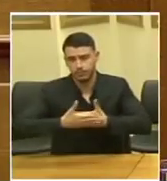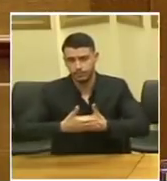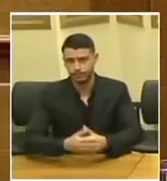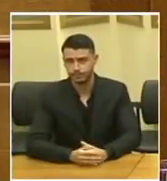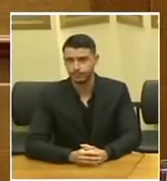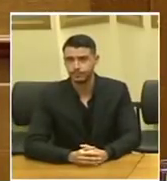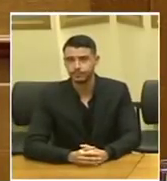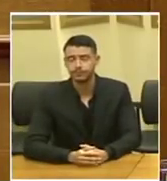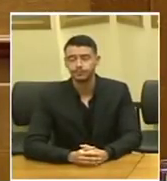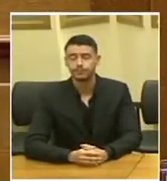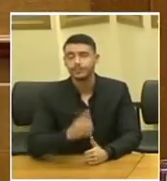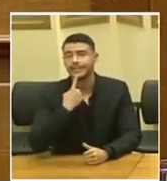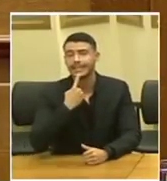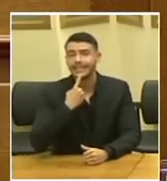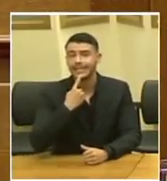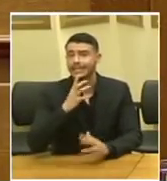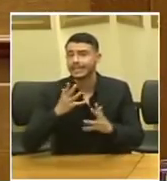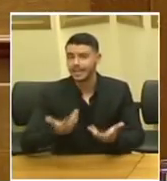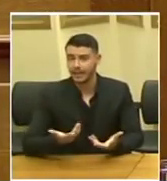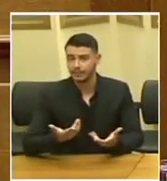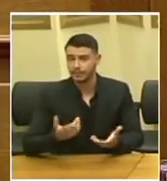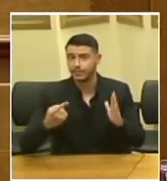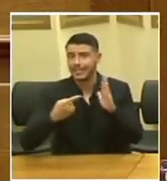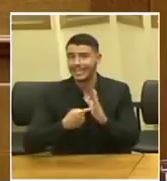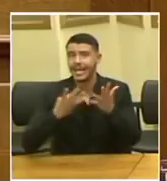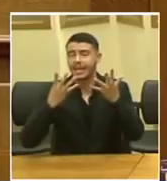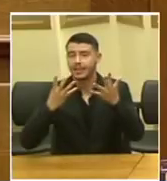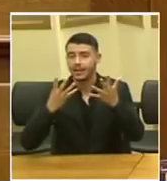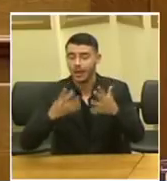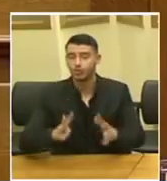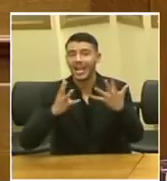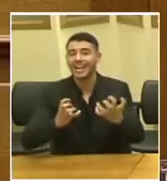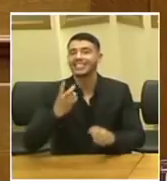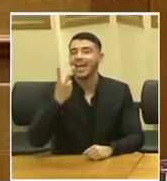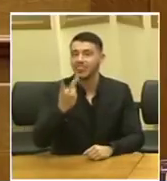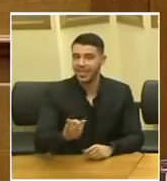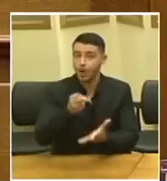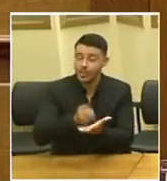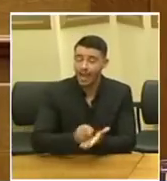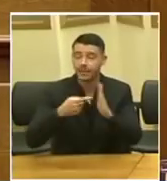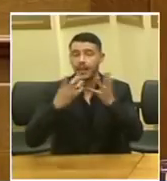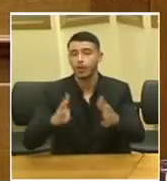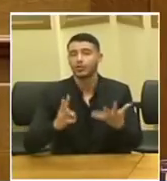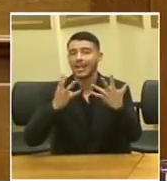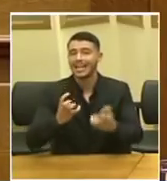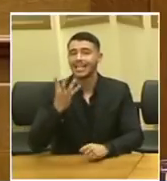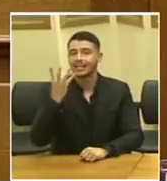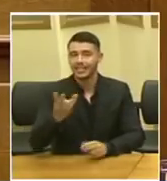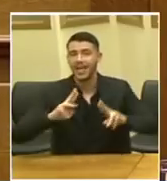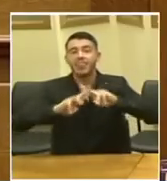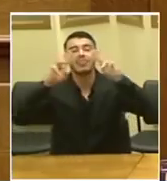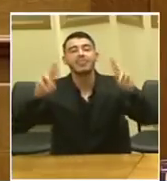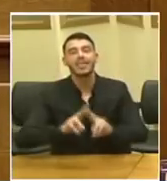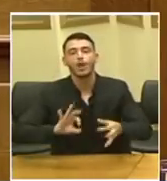Τι λέει λοιπόν το 1992 και 1994 στο διεθνή οργανισμό